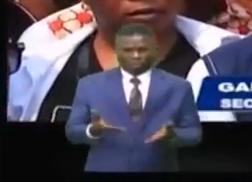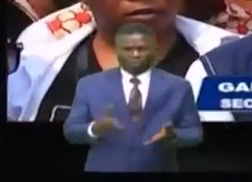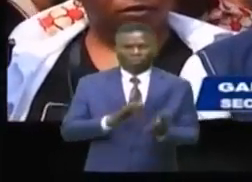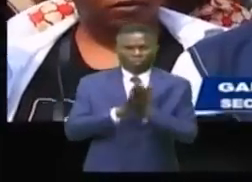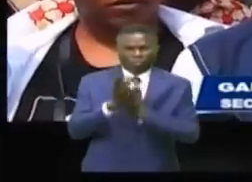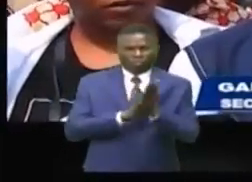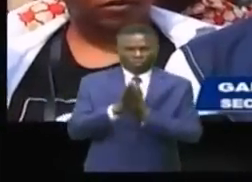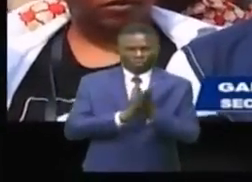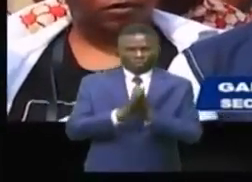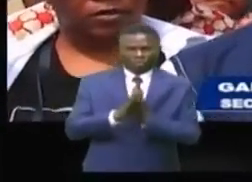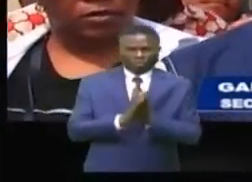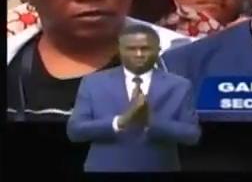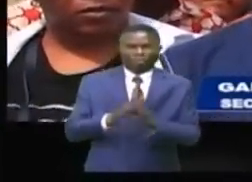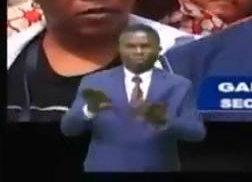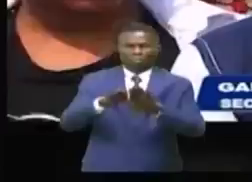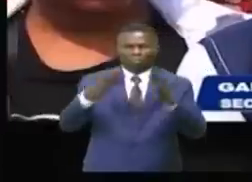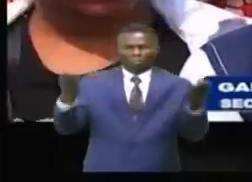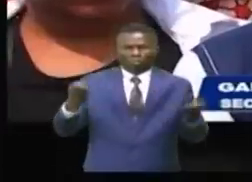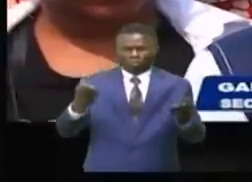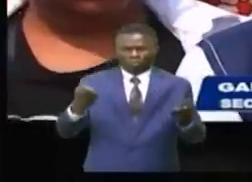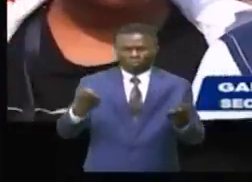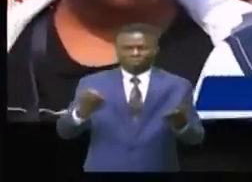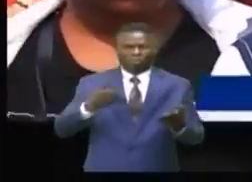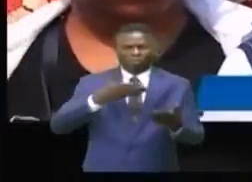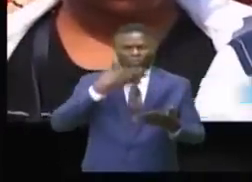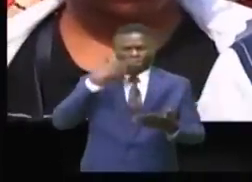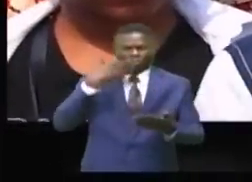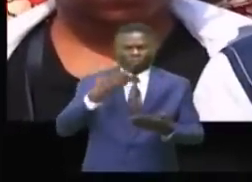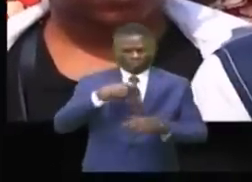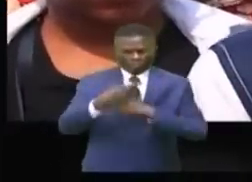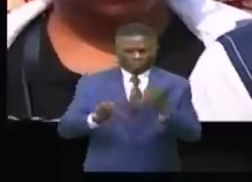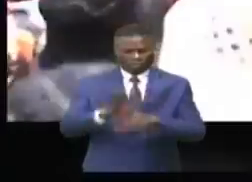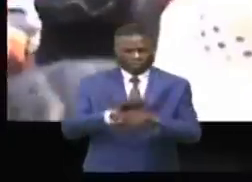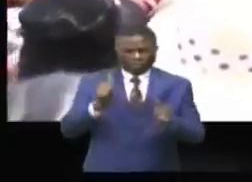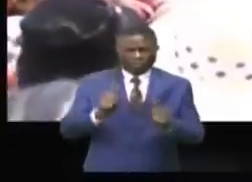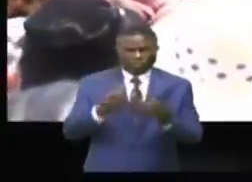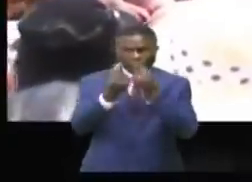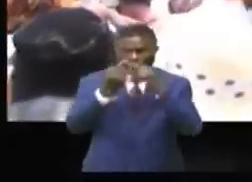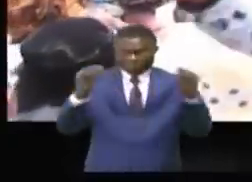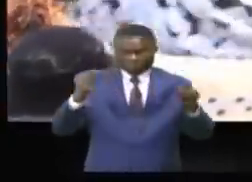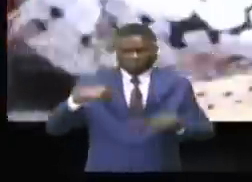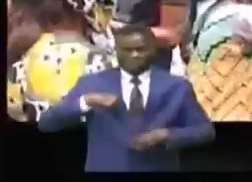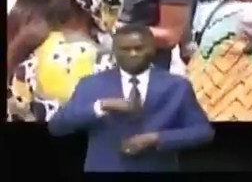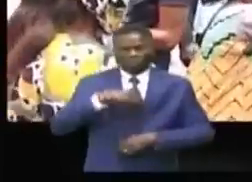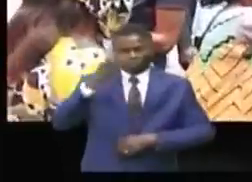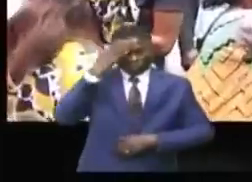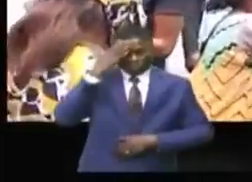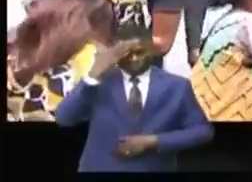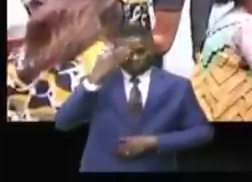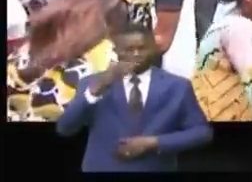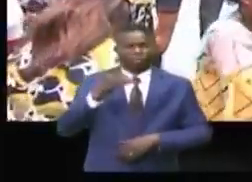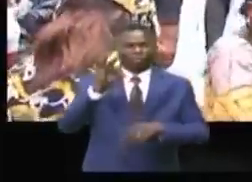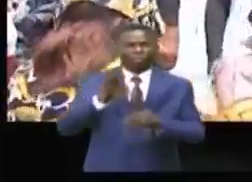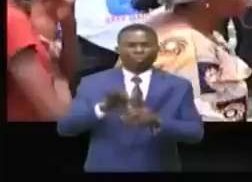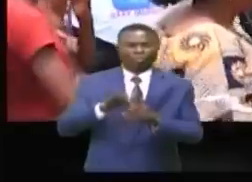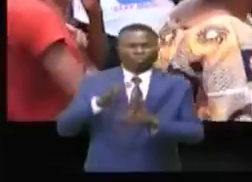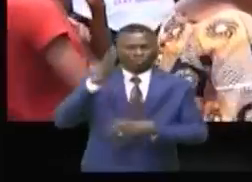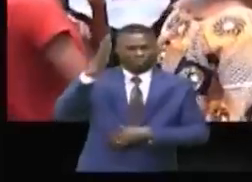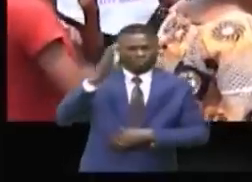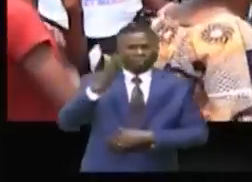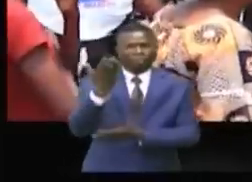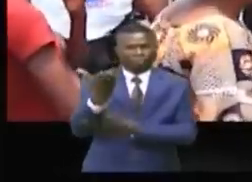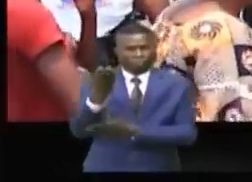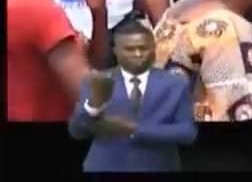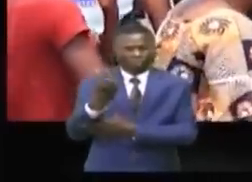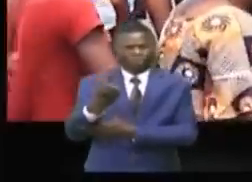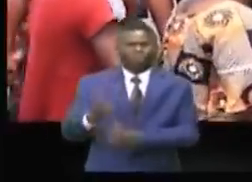souhaite une très bonne rentrée à tous les enfants, parce qu'au-delà de la gratuité, nous qui songeons à nos électeurs, nous avons supplié à